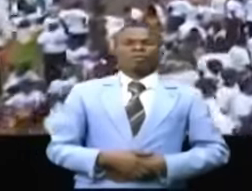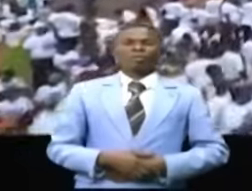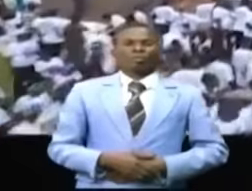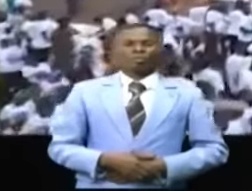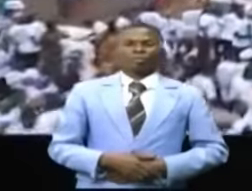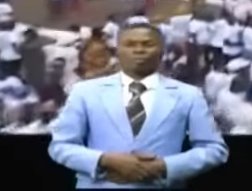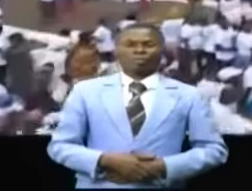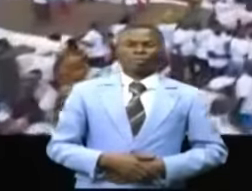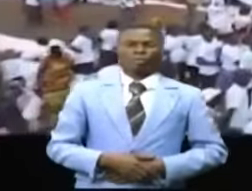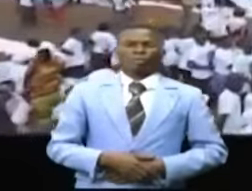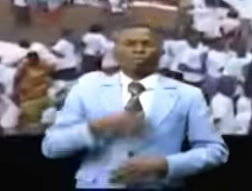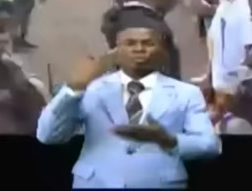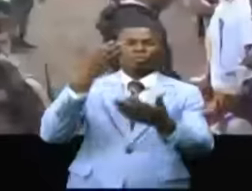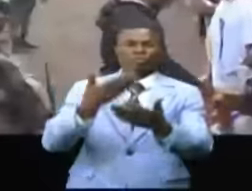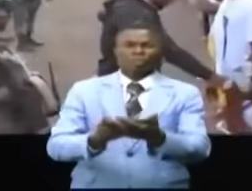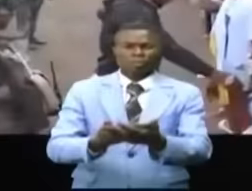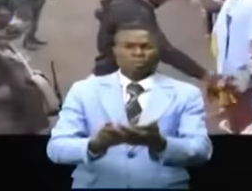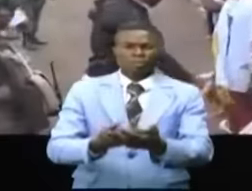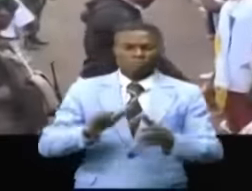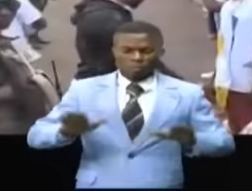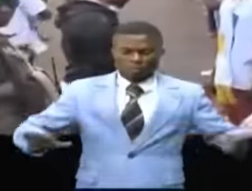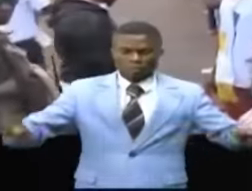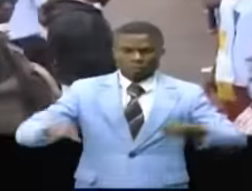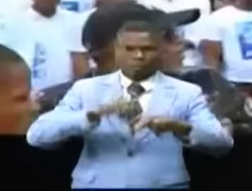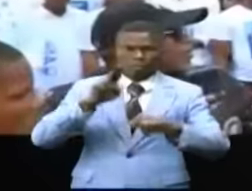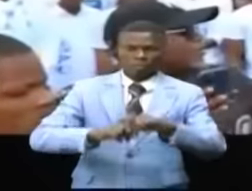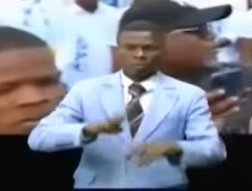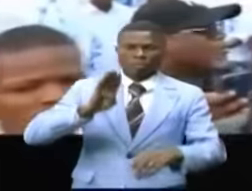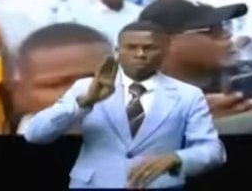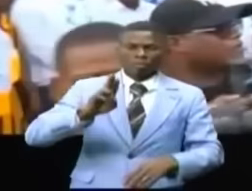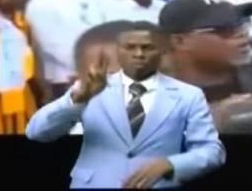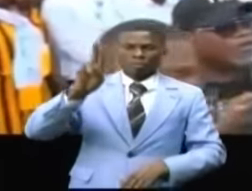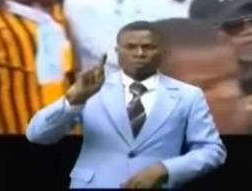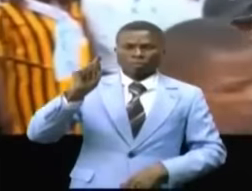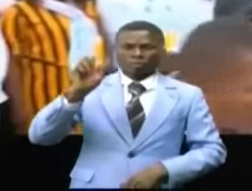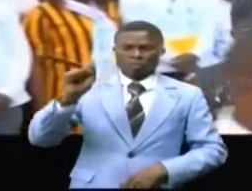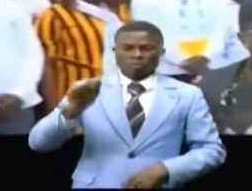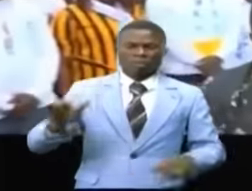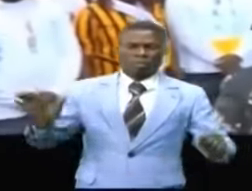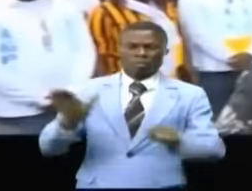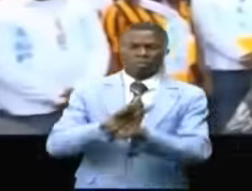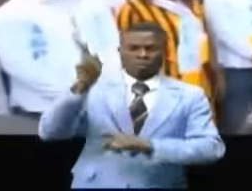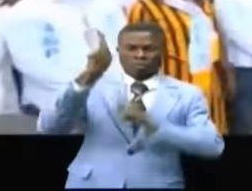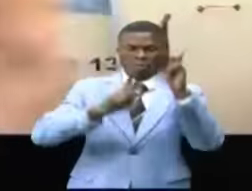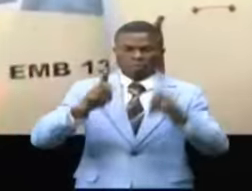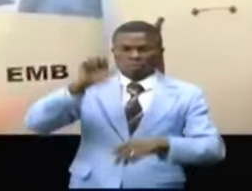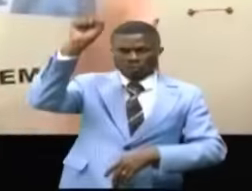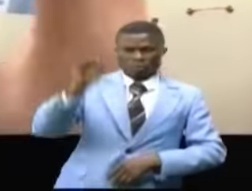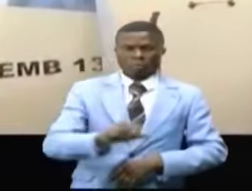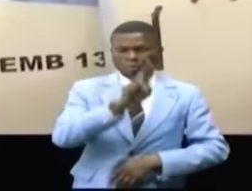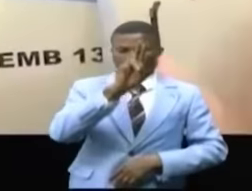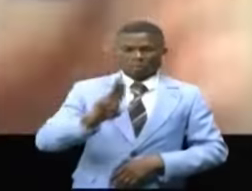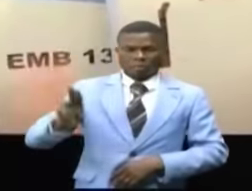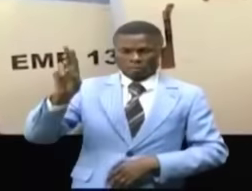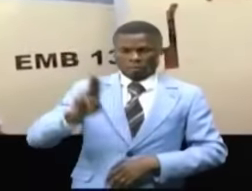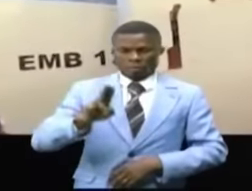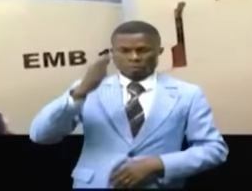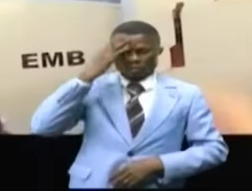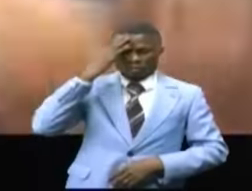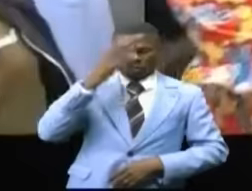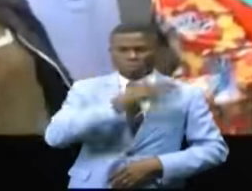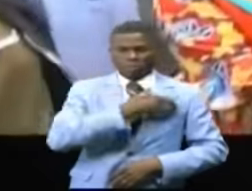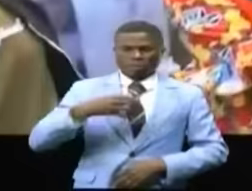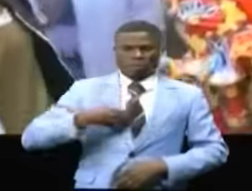Comme à chacune de ses arrivées, l'aéroport national de Bouta a été inondé par le peuple du Bazuélé qui se reconnaît à la sénatrice Carole